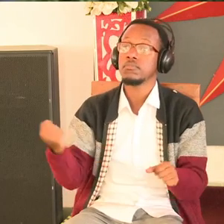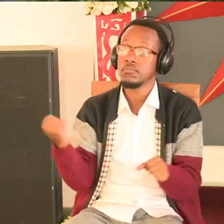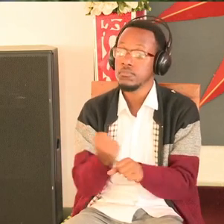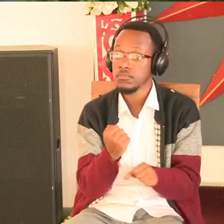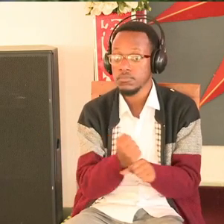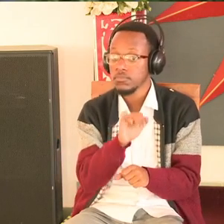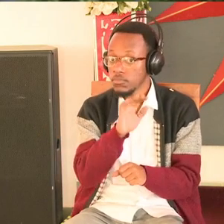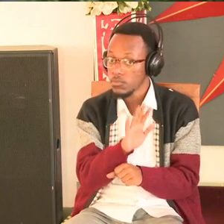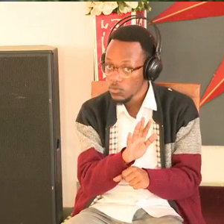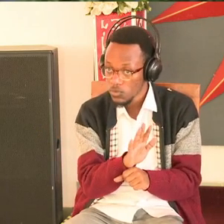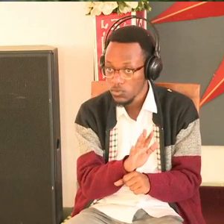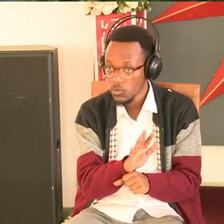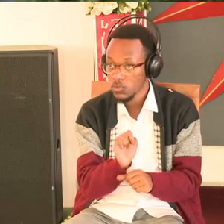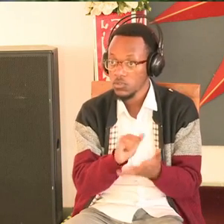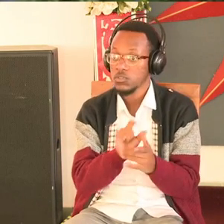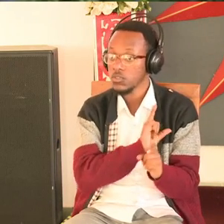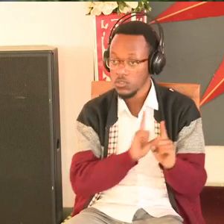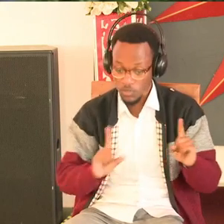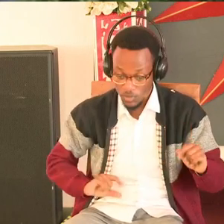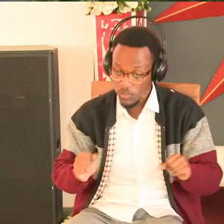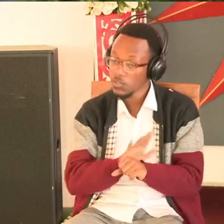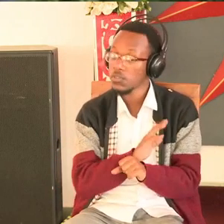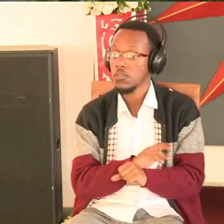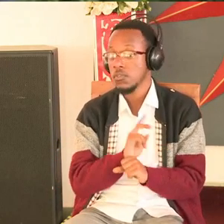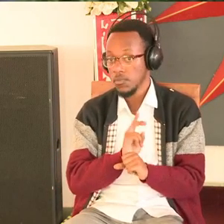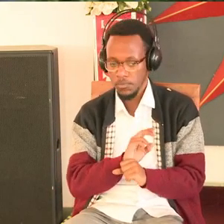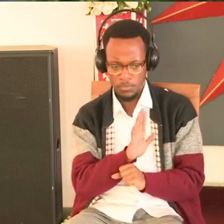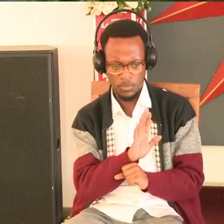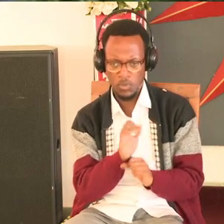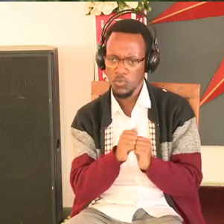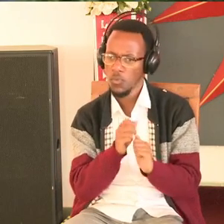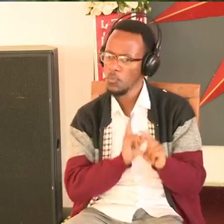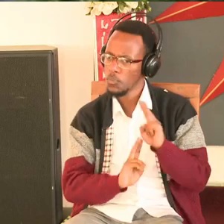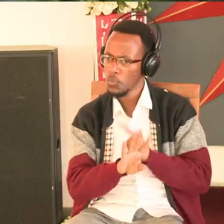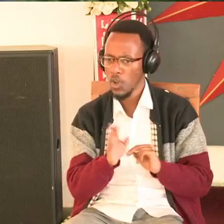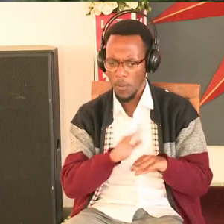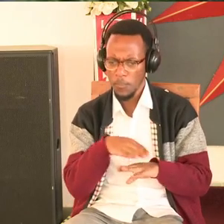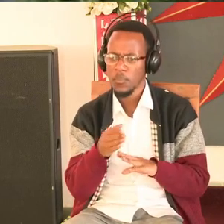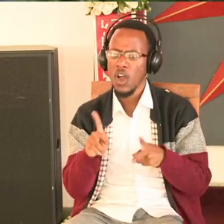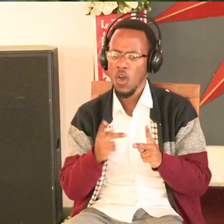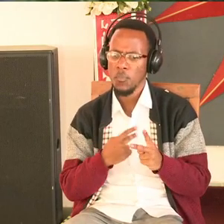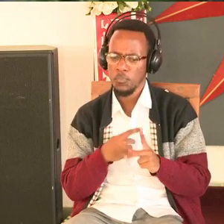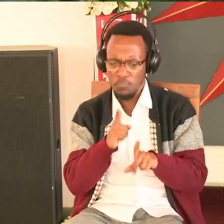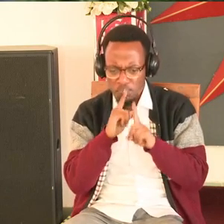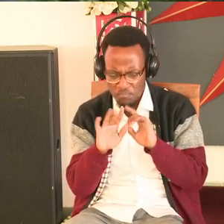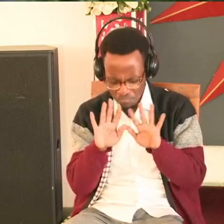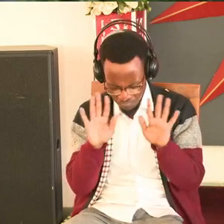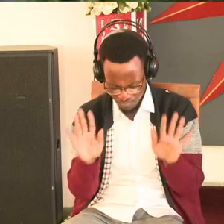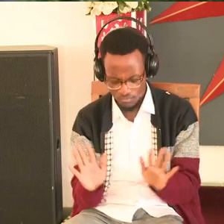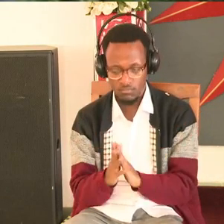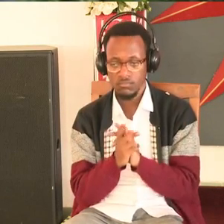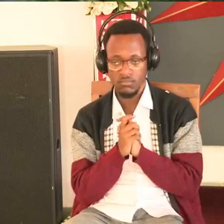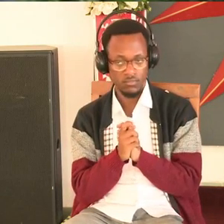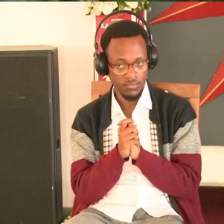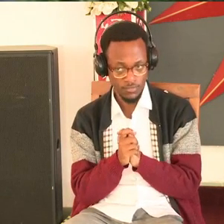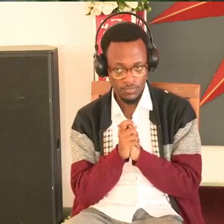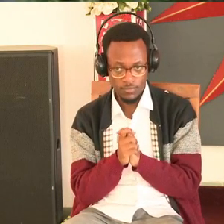umwami ashobore gusohoza umurimo we n'ubwoko bwe. Noneho mundeke mbivuge ku mucyo wabyo.